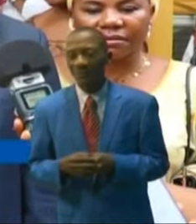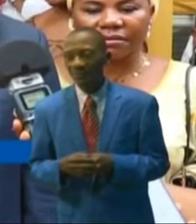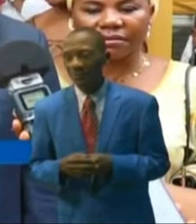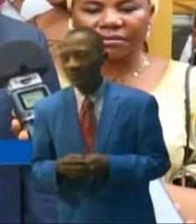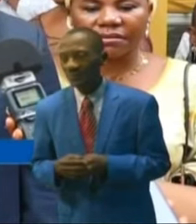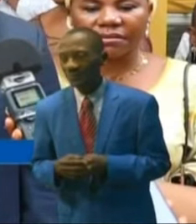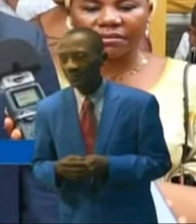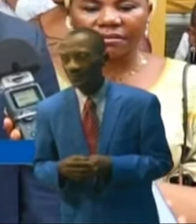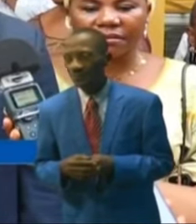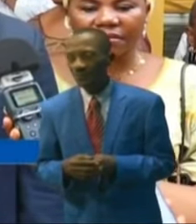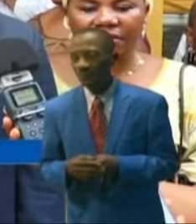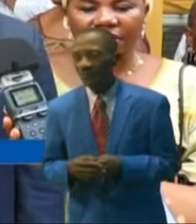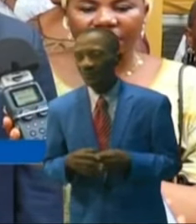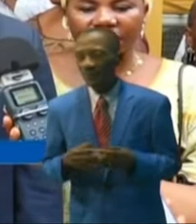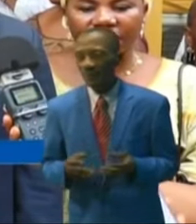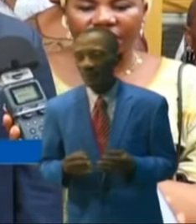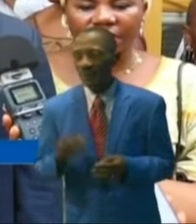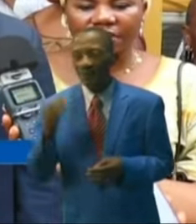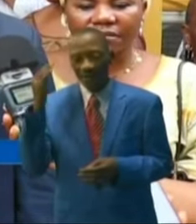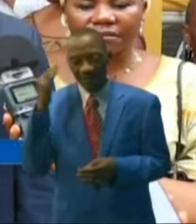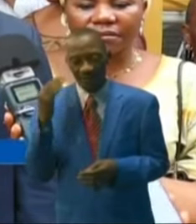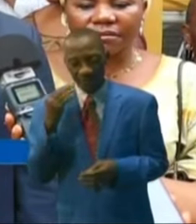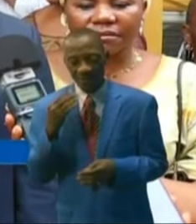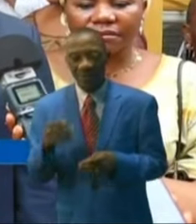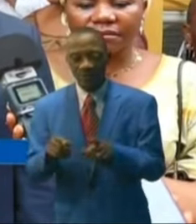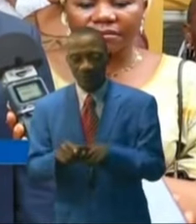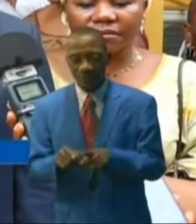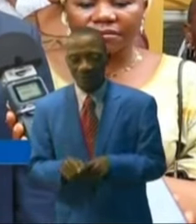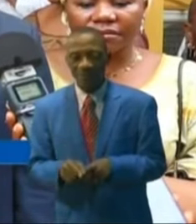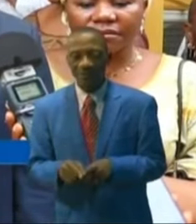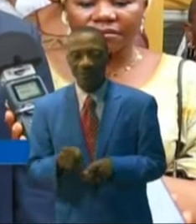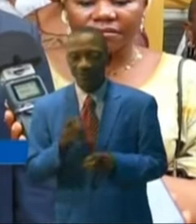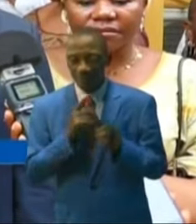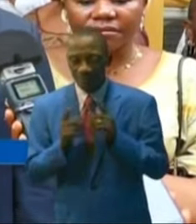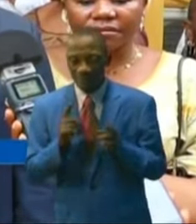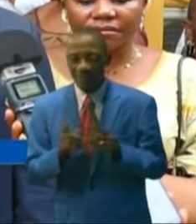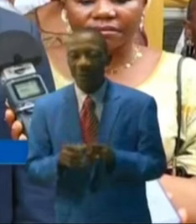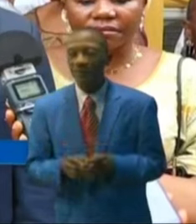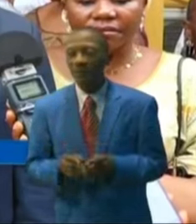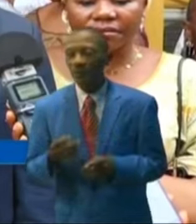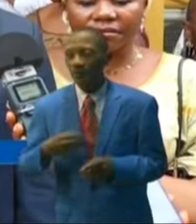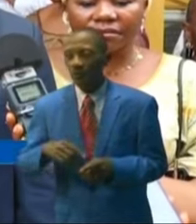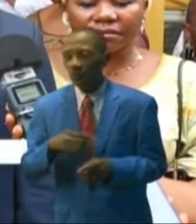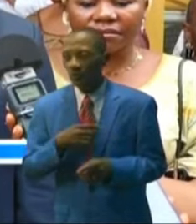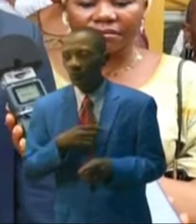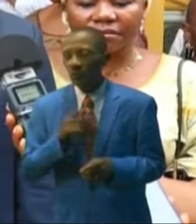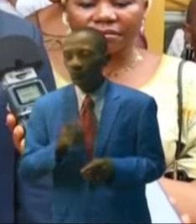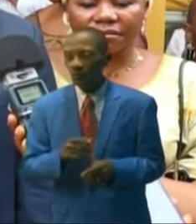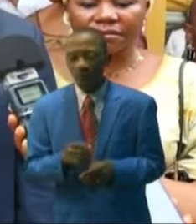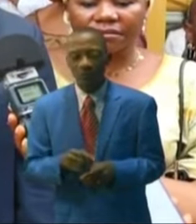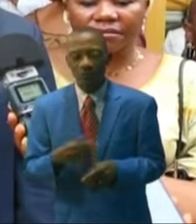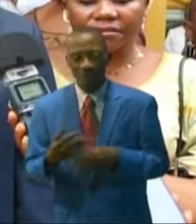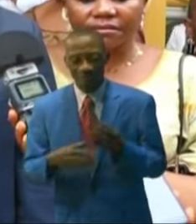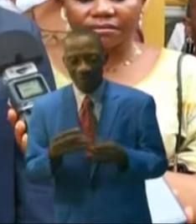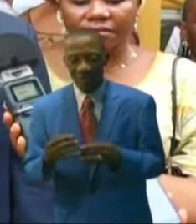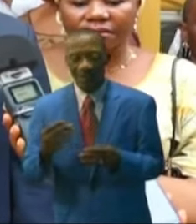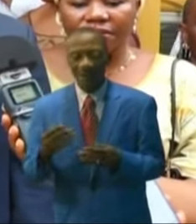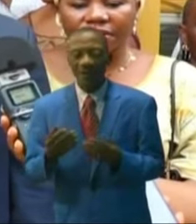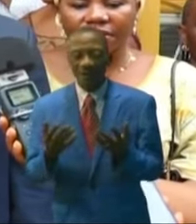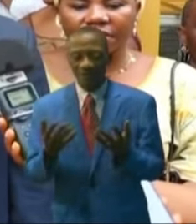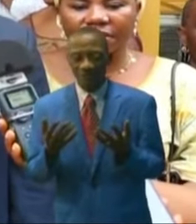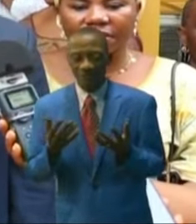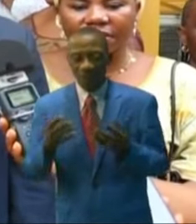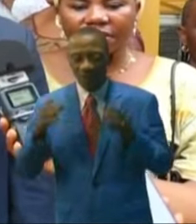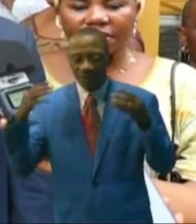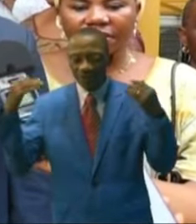sont venues pour appuyer ces programmes, qui est la vision du chef de l'État, lui-même qui est le champion de la